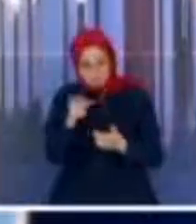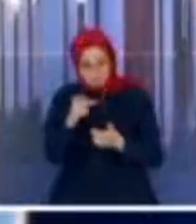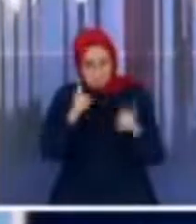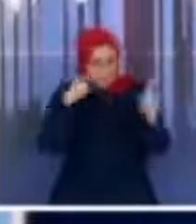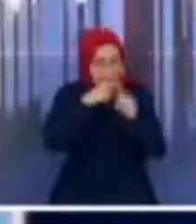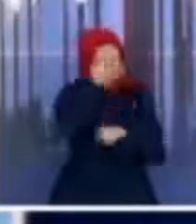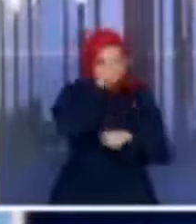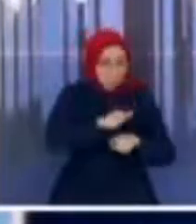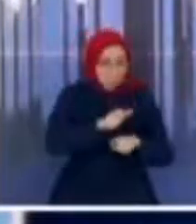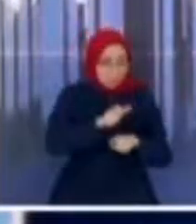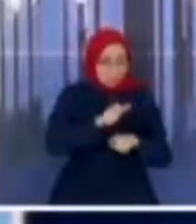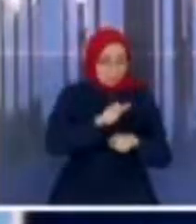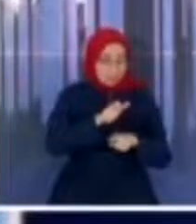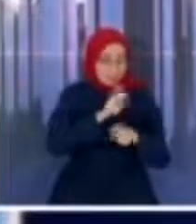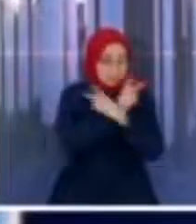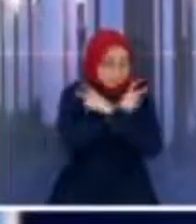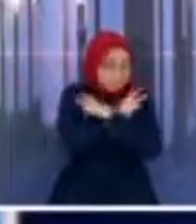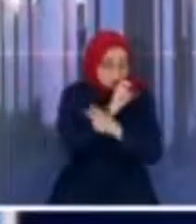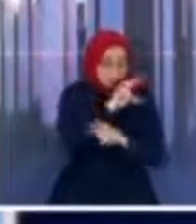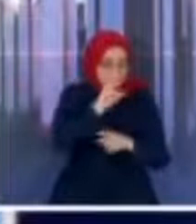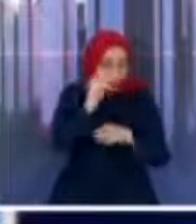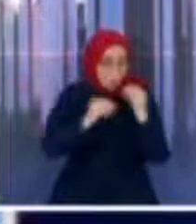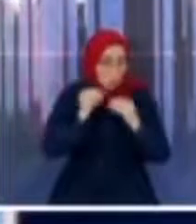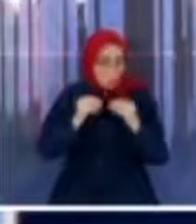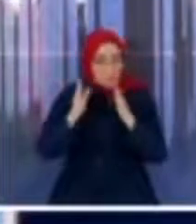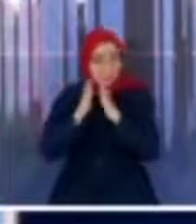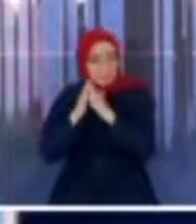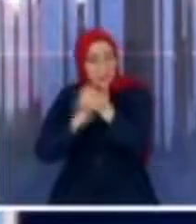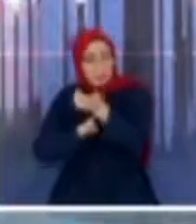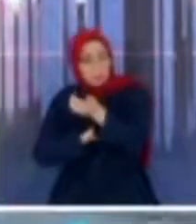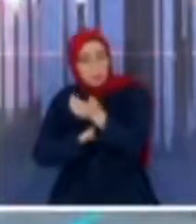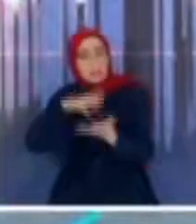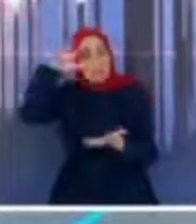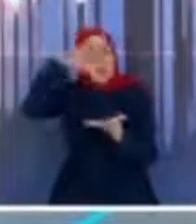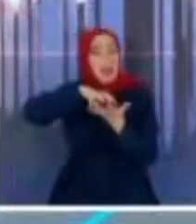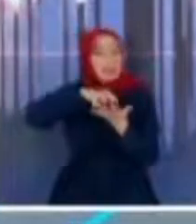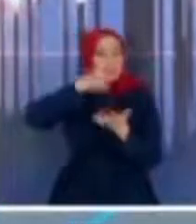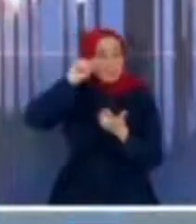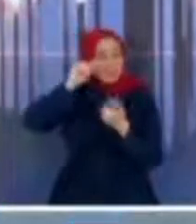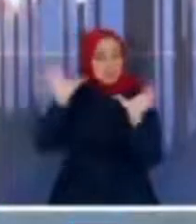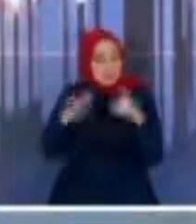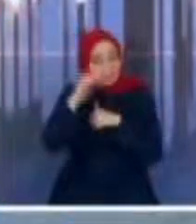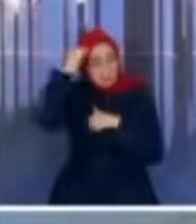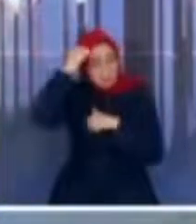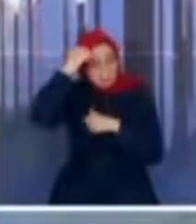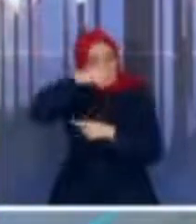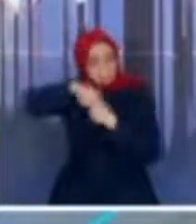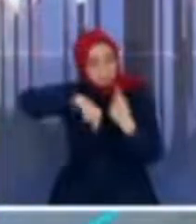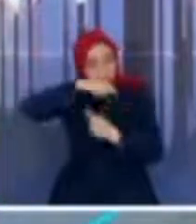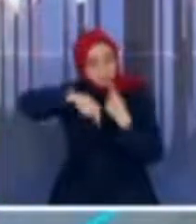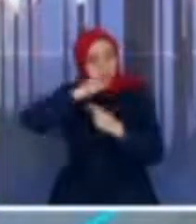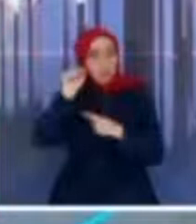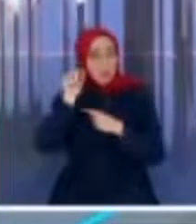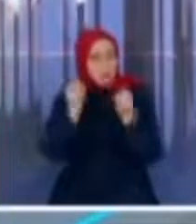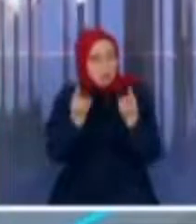حبيت نفهم يعني شنو حبيت. المركز نتاعنا بيان سور باش يكون فيه دورات تكوينيه داخل المركز، وباش يكون فيه دورات تكوينيه